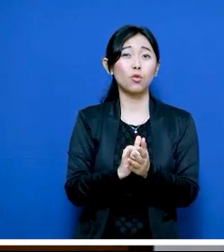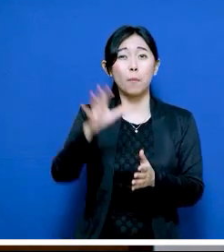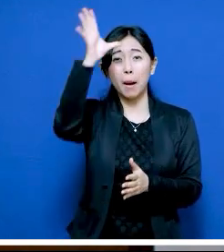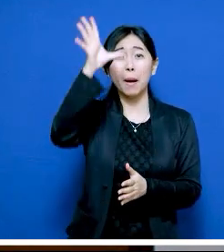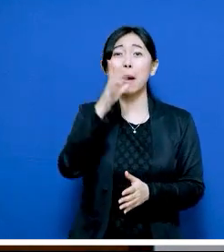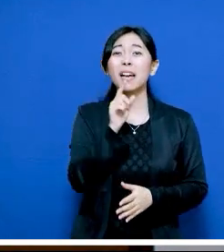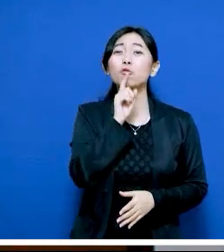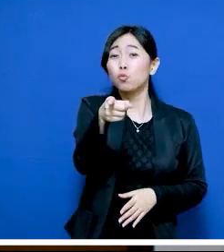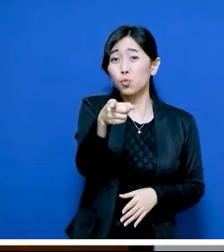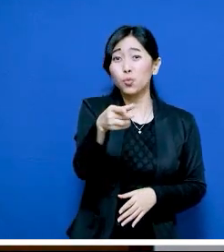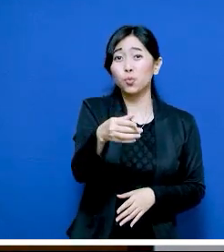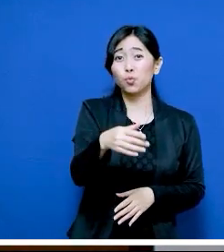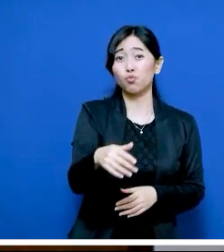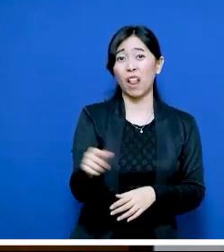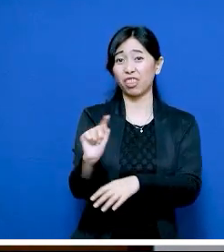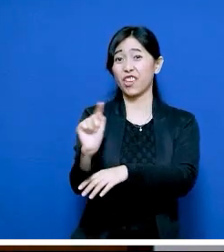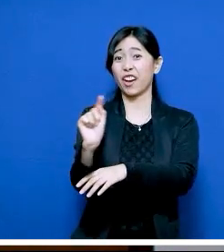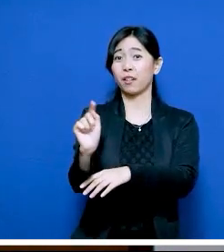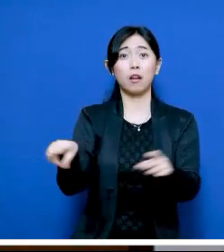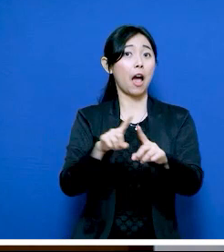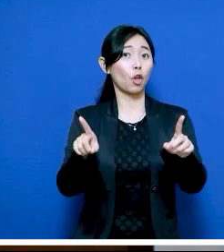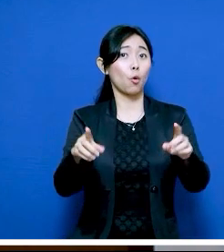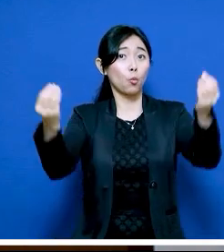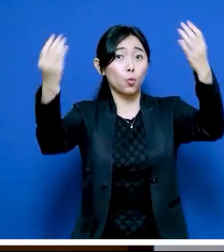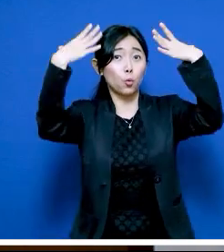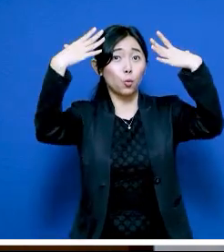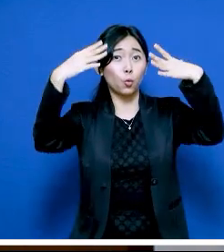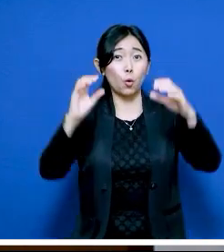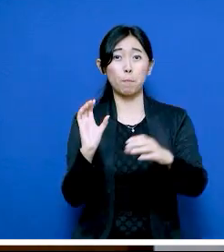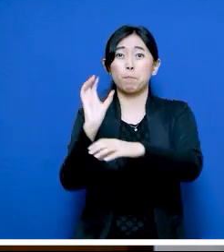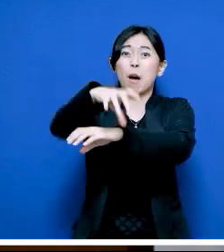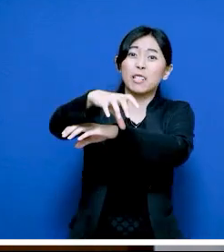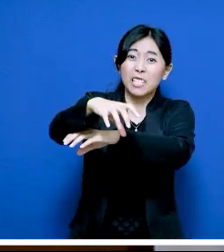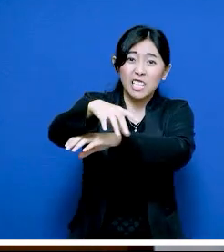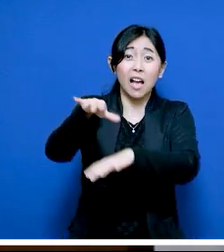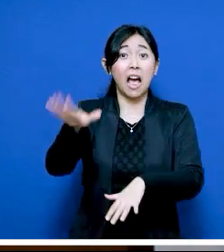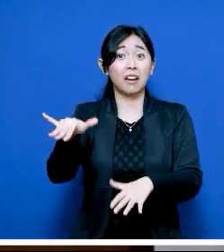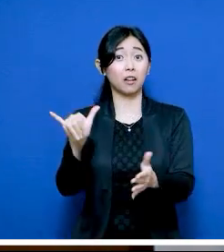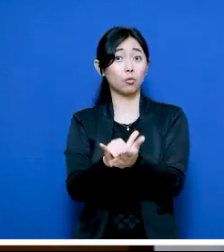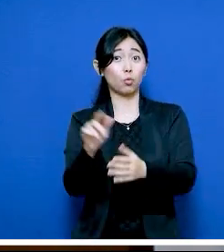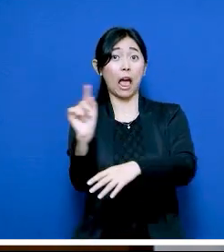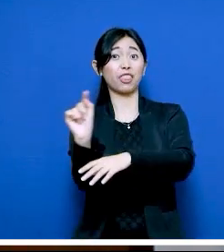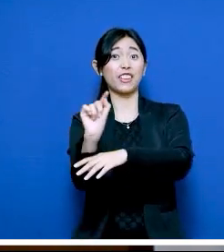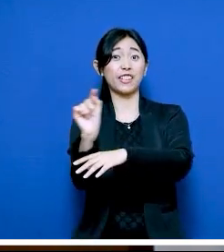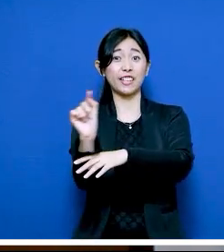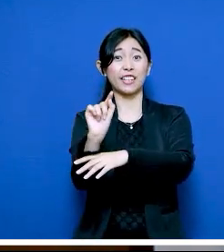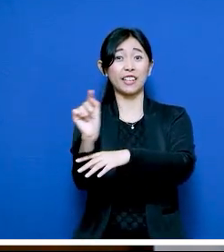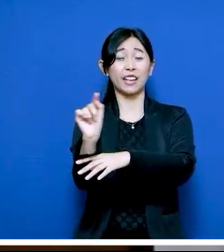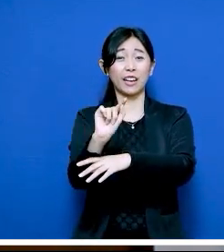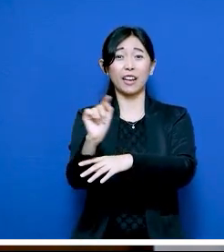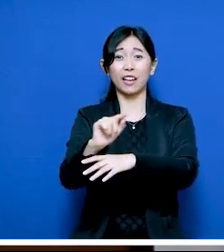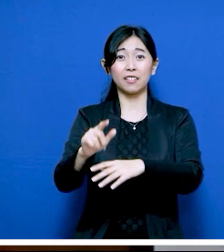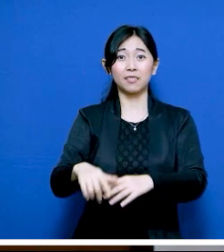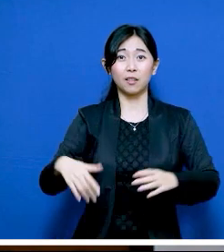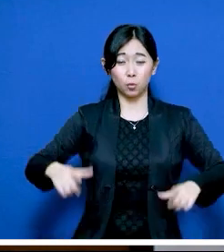tuanya. Bisa jadi gurunya yang memaksanya untuk bisa melatih